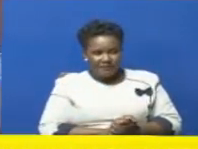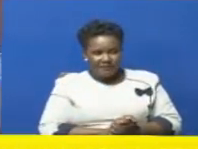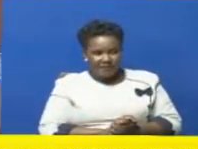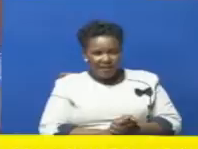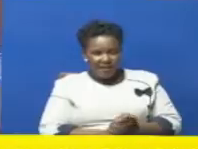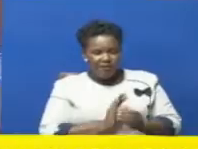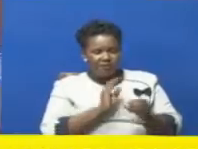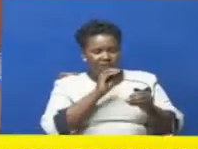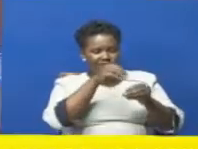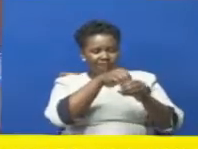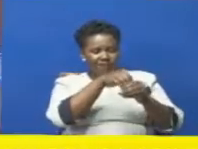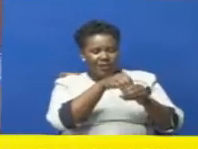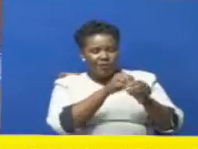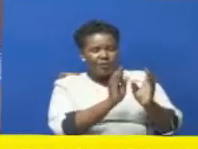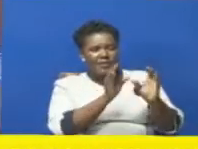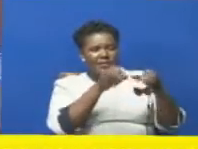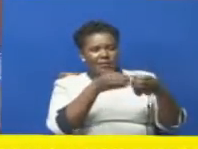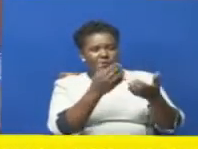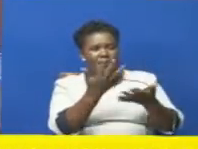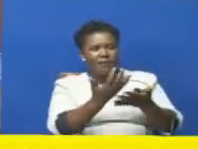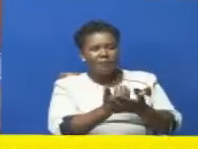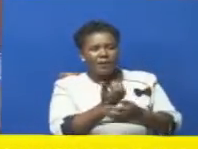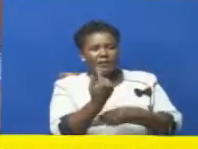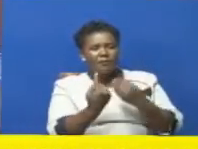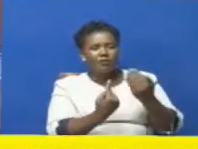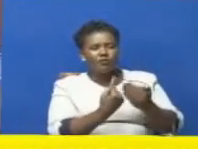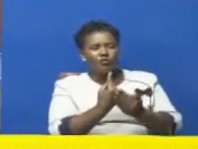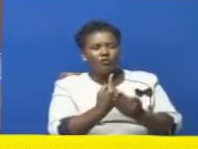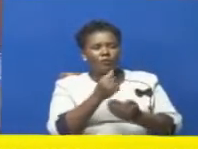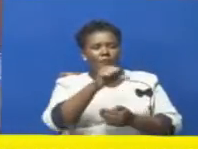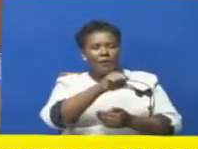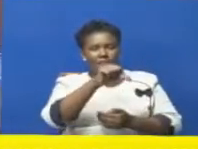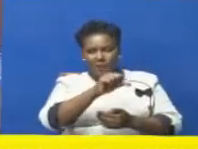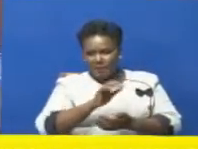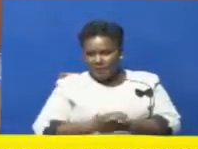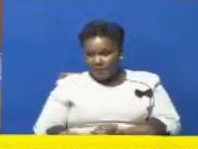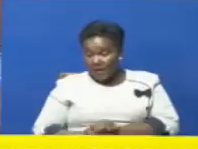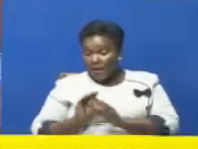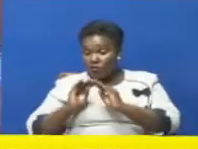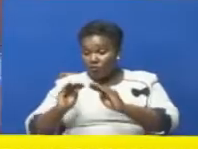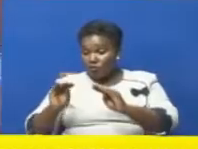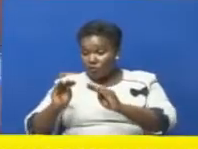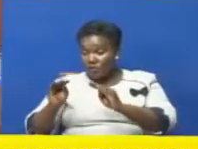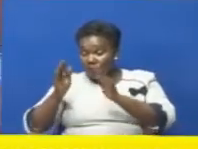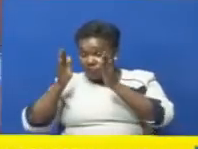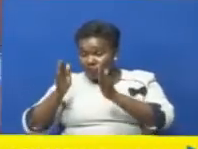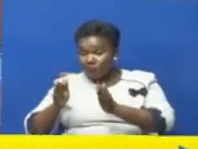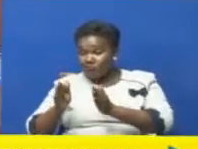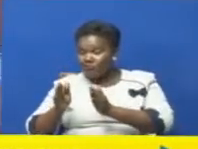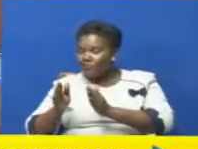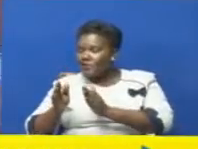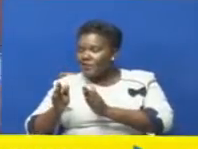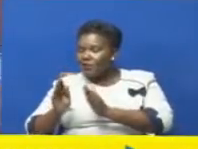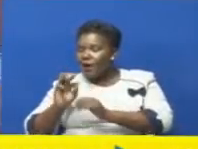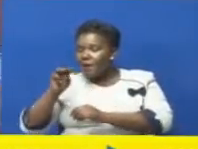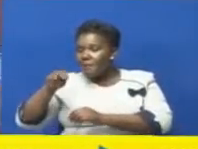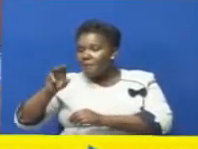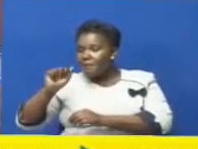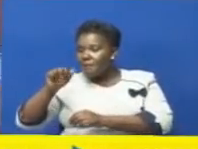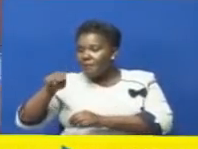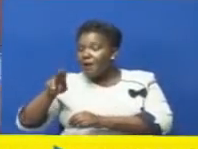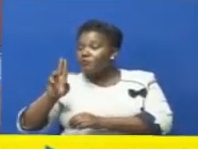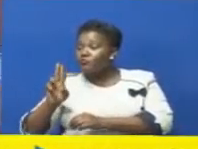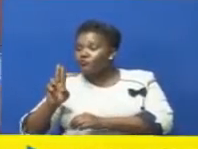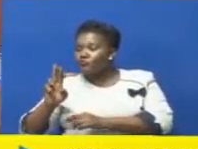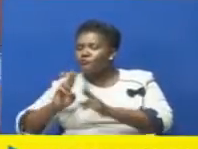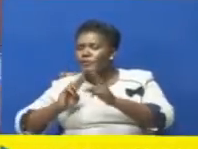siku. Vidole sasa hivi vipo kwa Ole Gunnar Solskjaer, kocha mkuu wa Manchester United, kwamba aondoke. Utofauti wa wenzetu